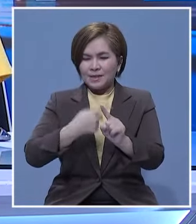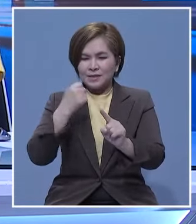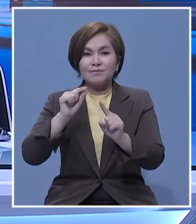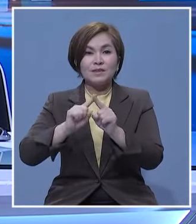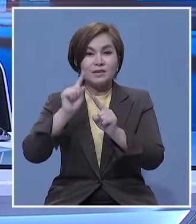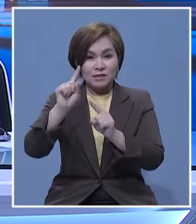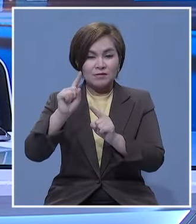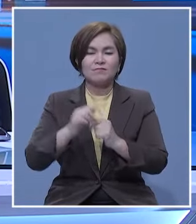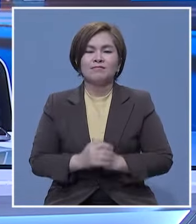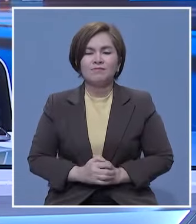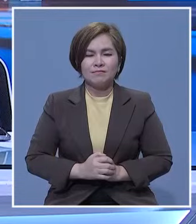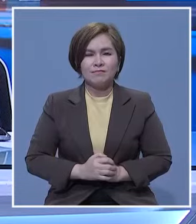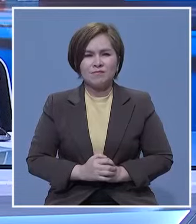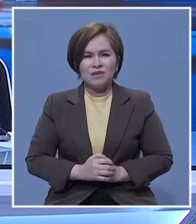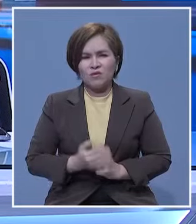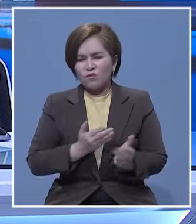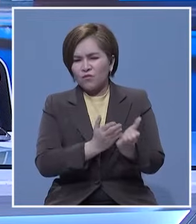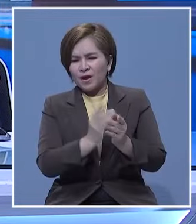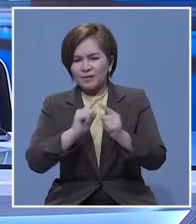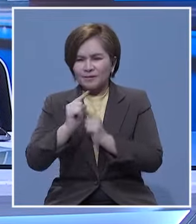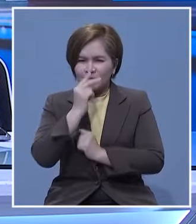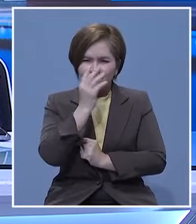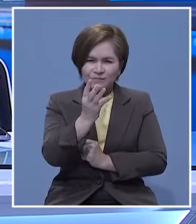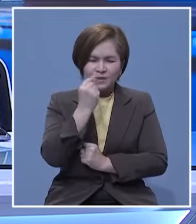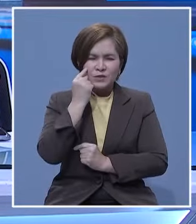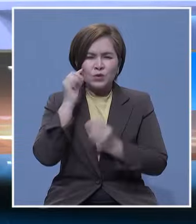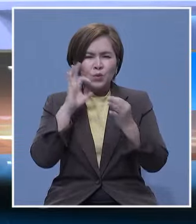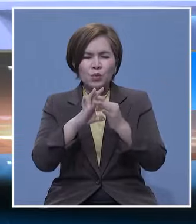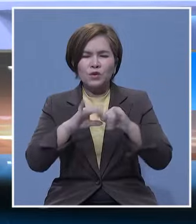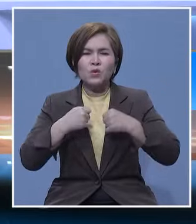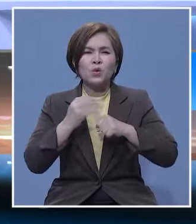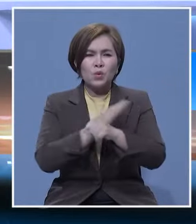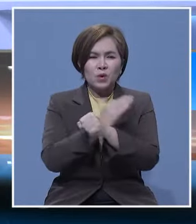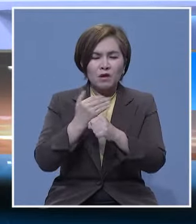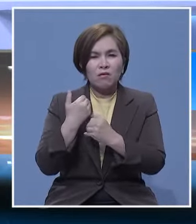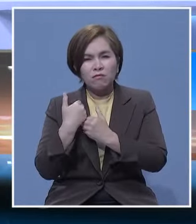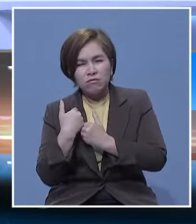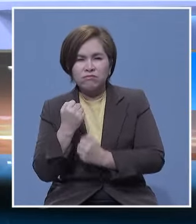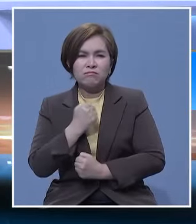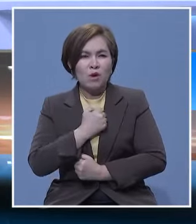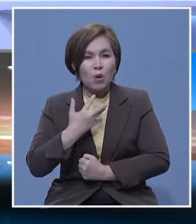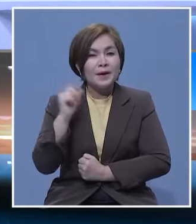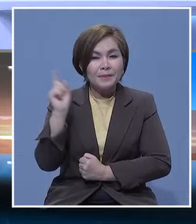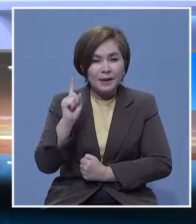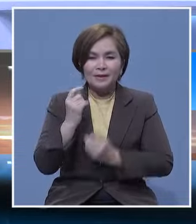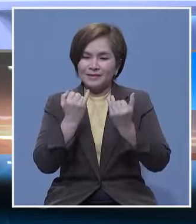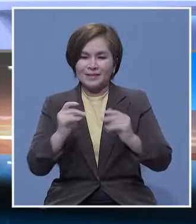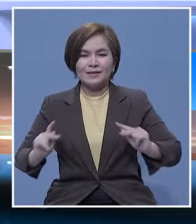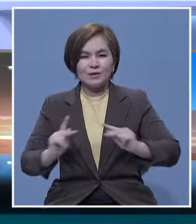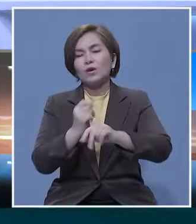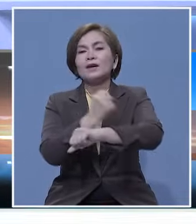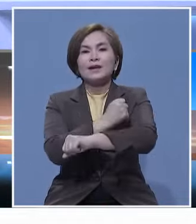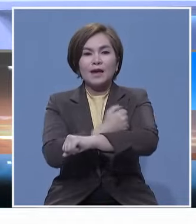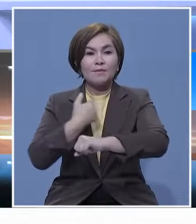นะครับแน่นอนว่าหลายฝ่ายมีความเป็นห่วงผู้ประกอบการว่าจะรับไม่ไหวใช่มั้ยครับล่าสุดทางกระทรวงแรงงานก็เลยมี